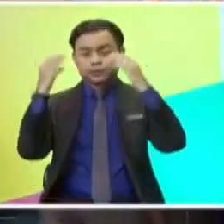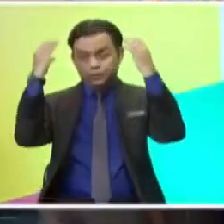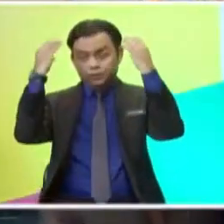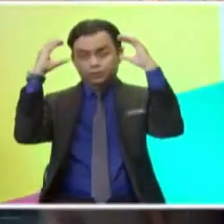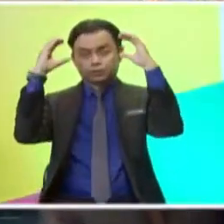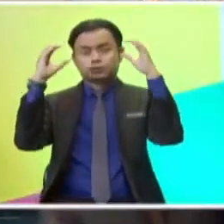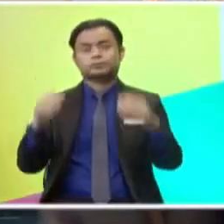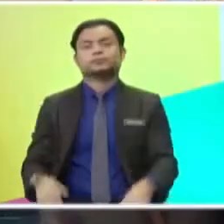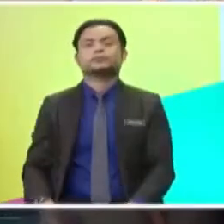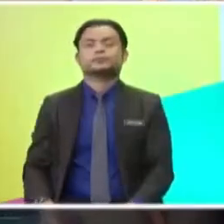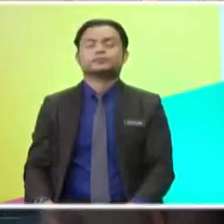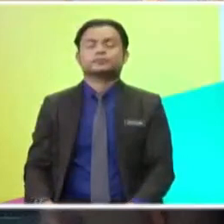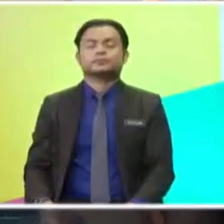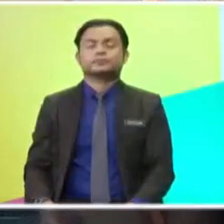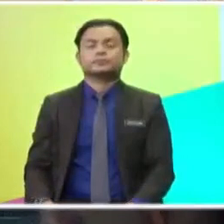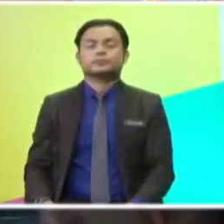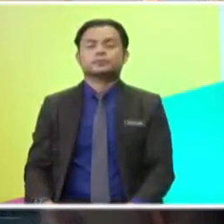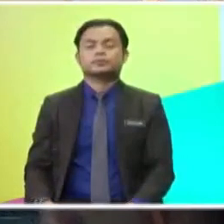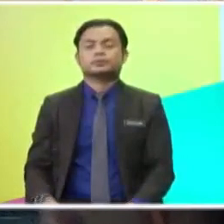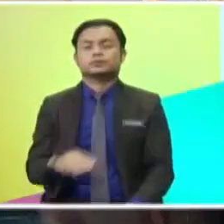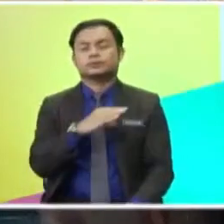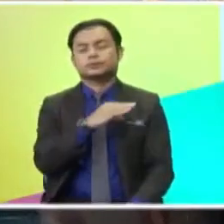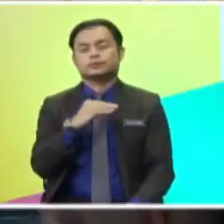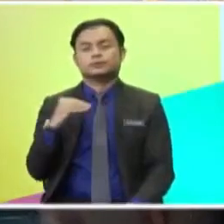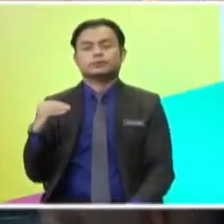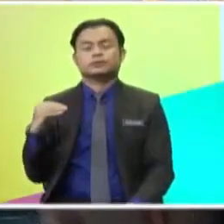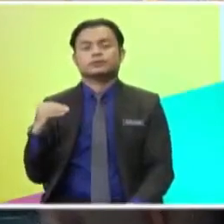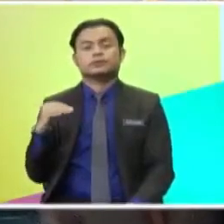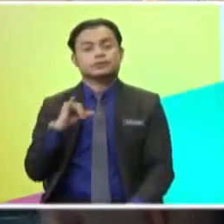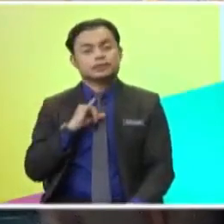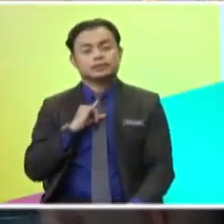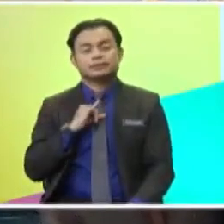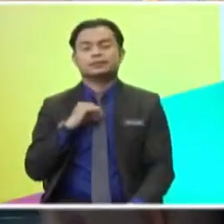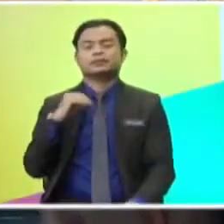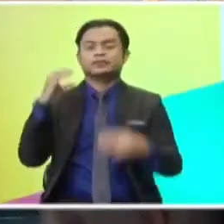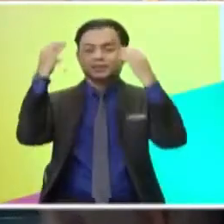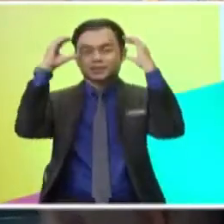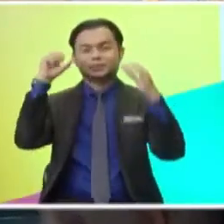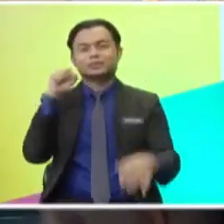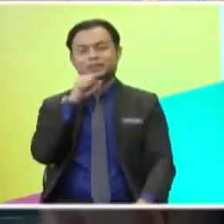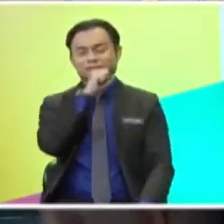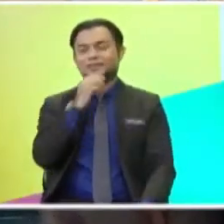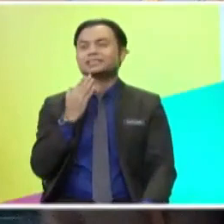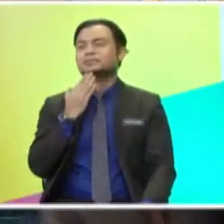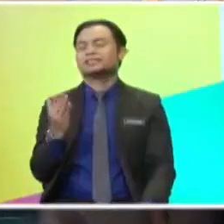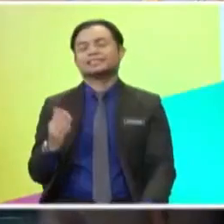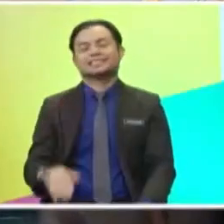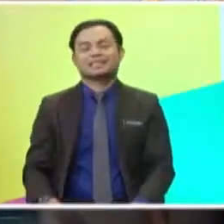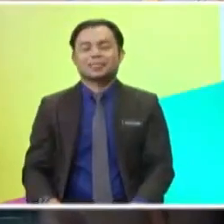kasih Cikgu Zakaria kerana bersama kami. Dan tak dilupakan juga jurubahasa Cikgu Saiful. Terima kasih banyak kerana bersama kami